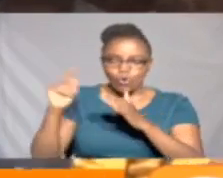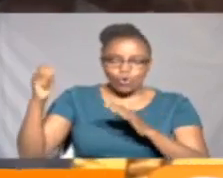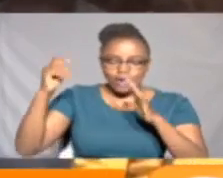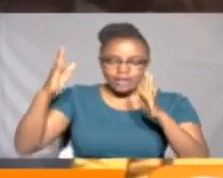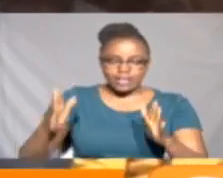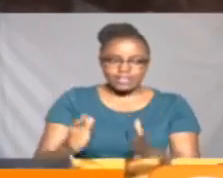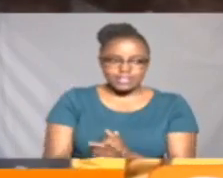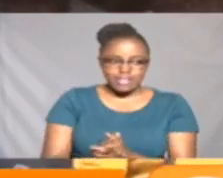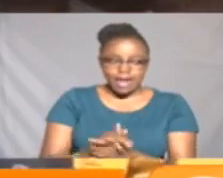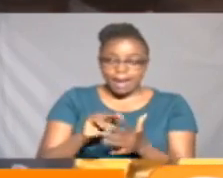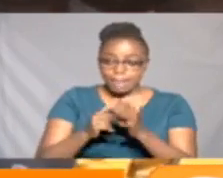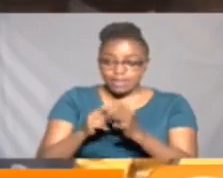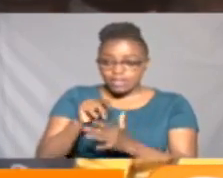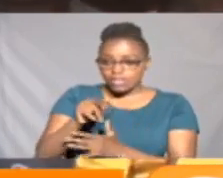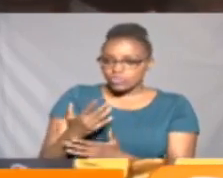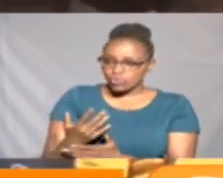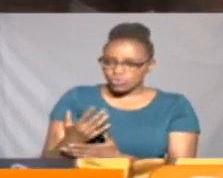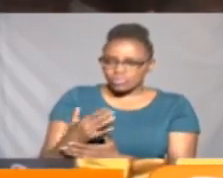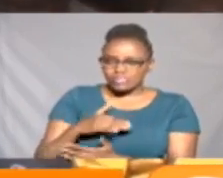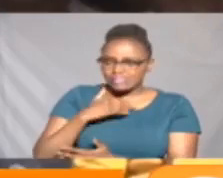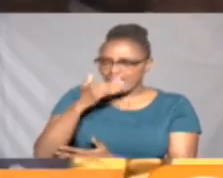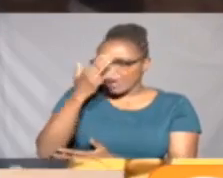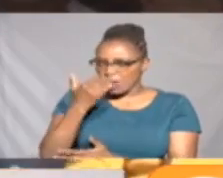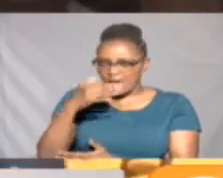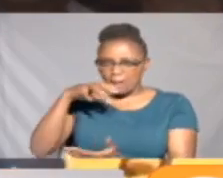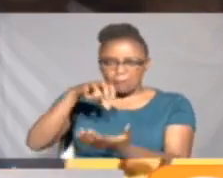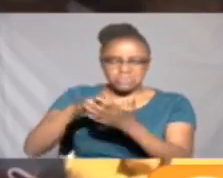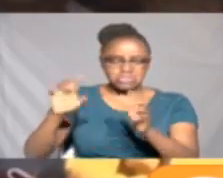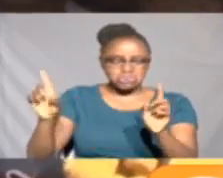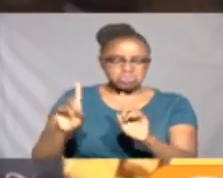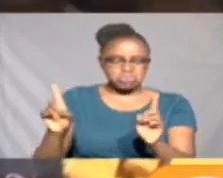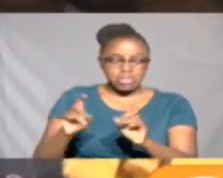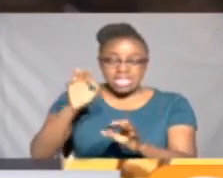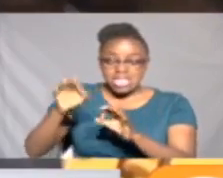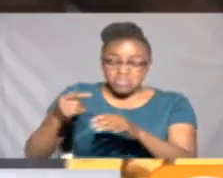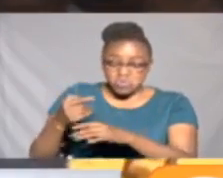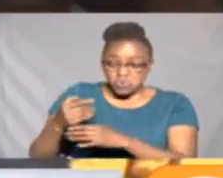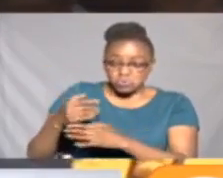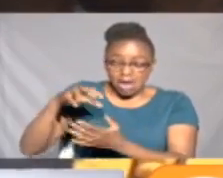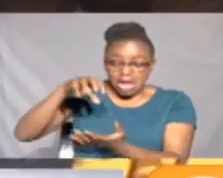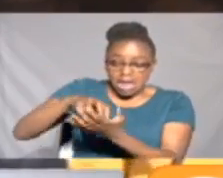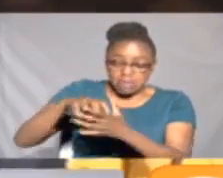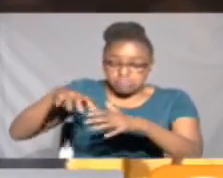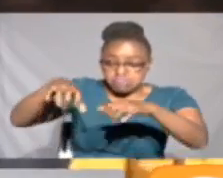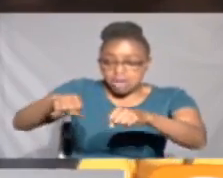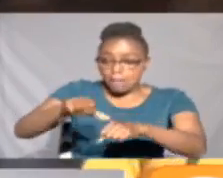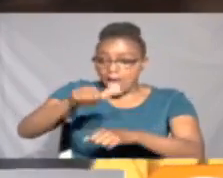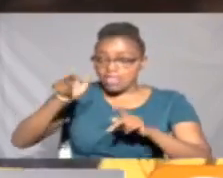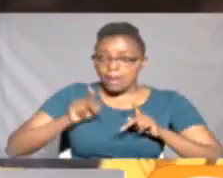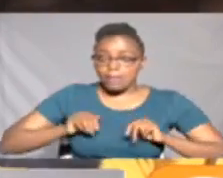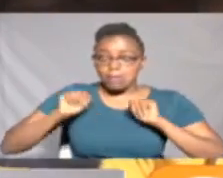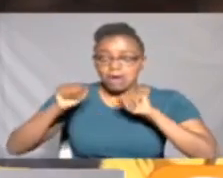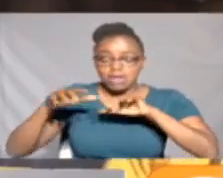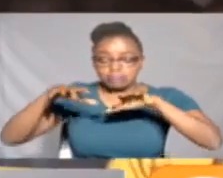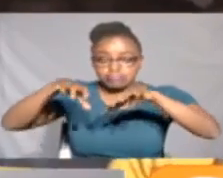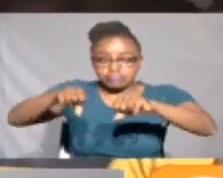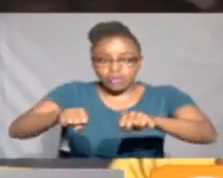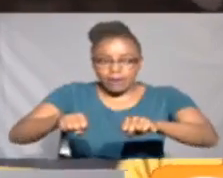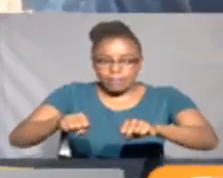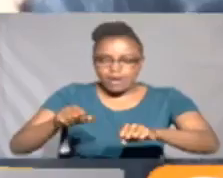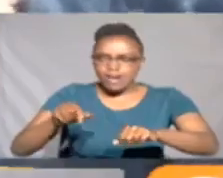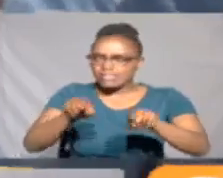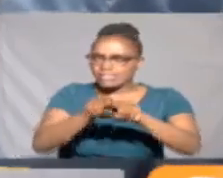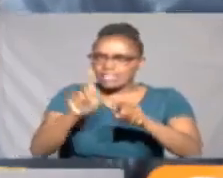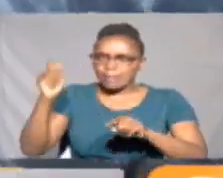wote. Kwa hivyo wewe usikufe tu kwa sababu ya kiti. Hata kama utakalia, itakuja kaliwa na watu wengine, na bado ni wa